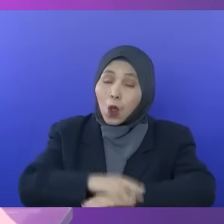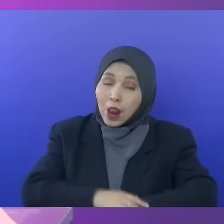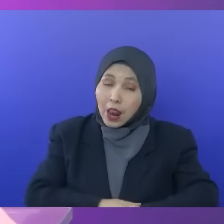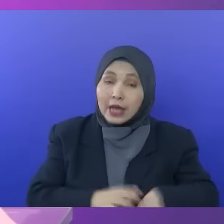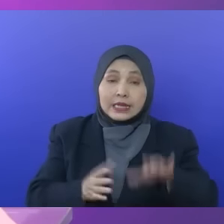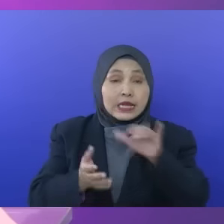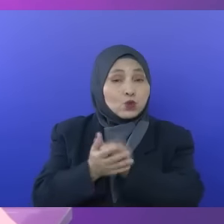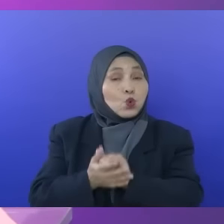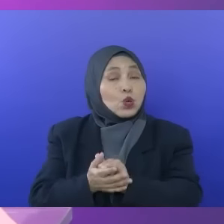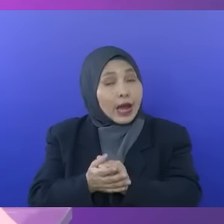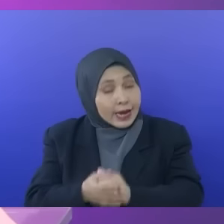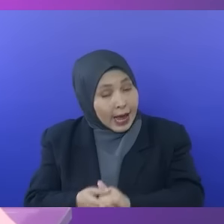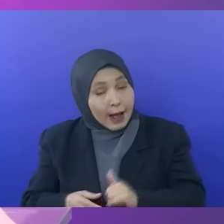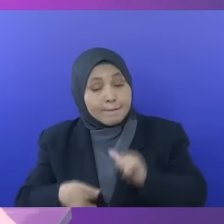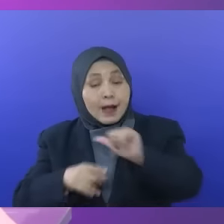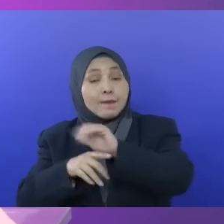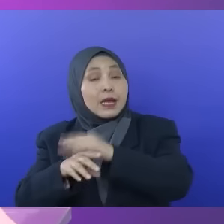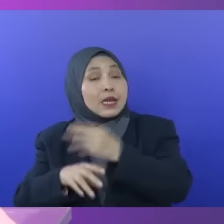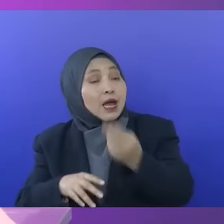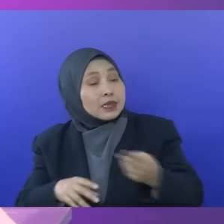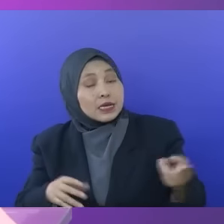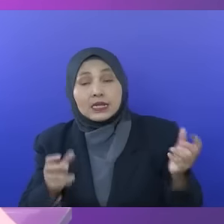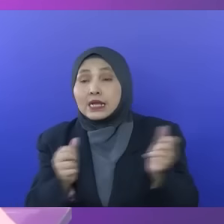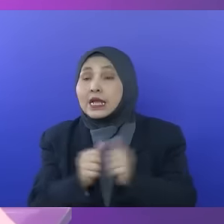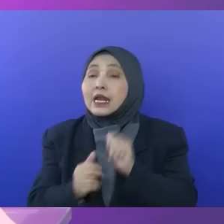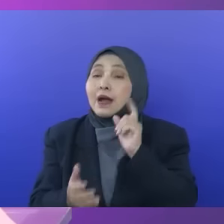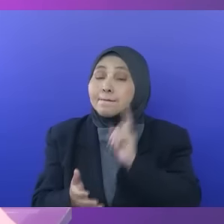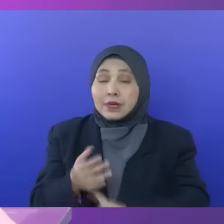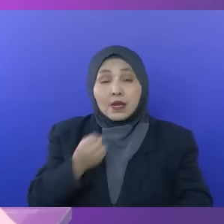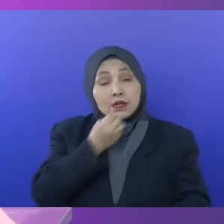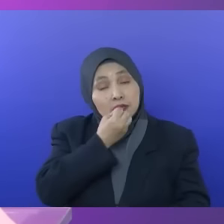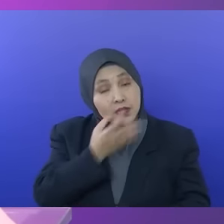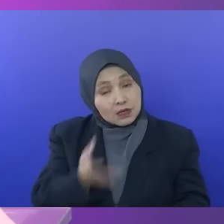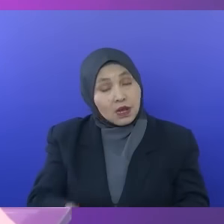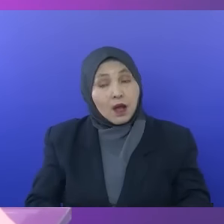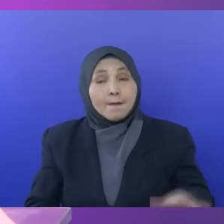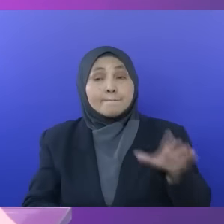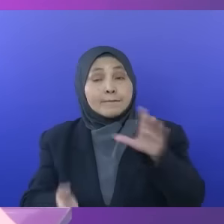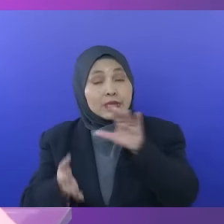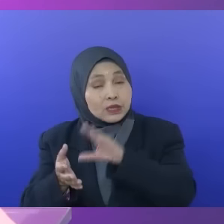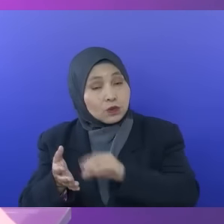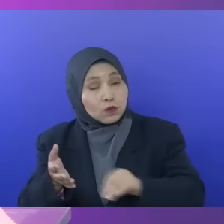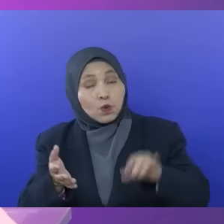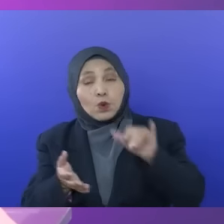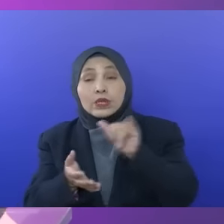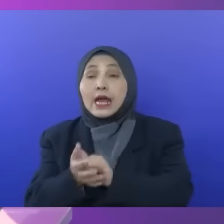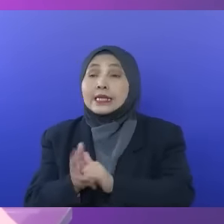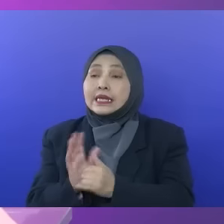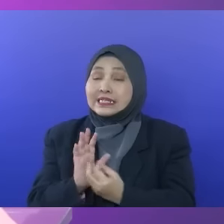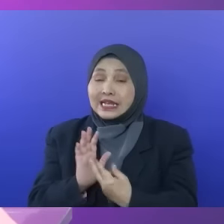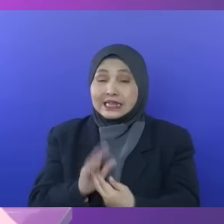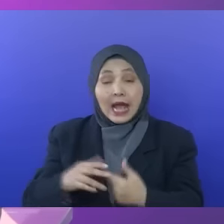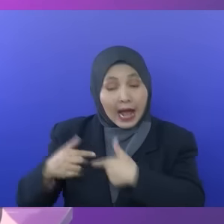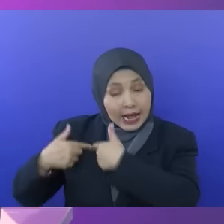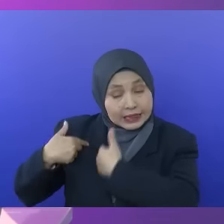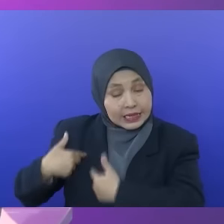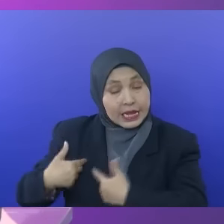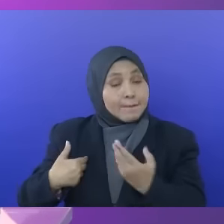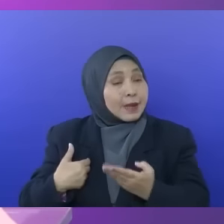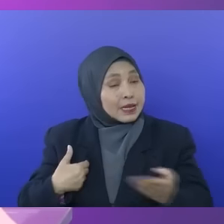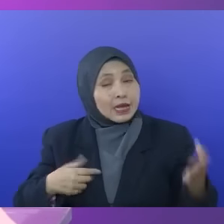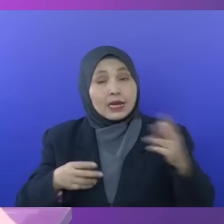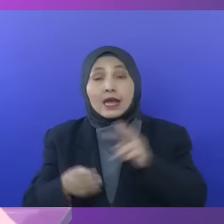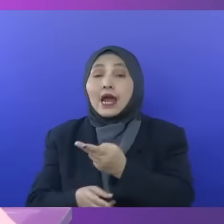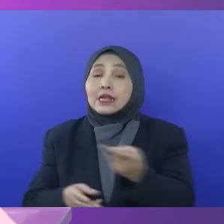dan amal pada harta kita adalah dengan apel yang dinyatakan wa mimma rozaknahum jadi hati badan dan harta kita